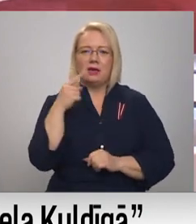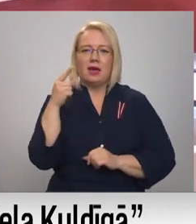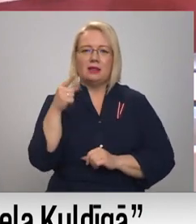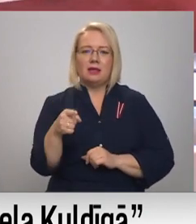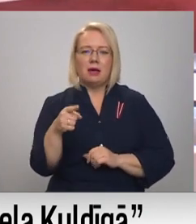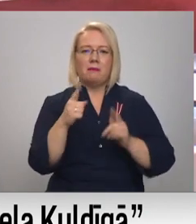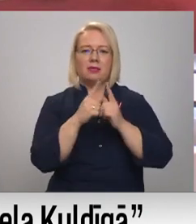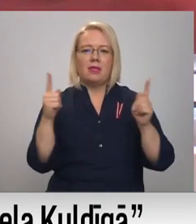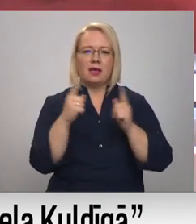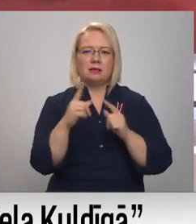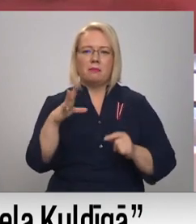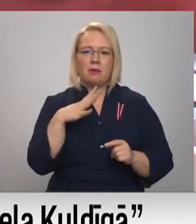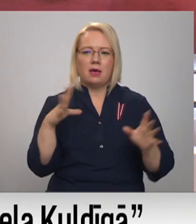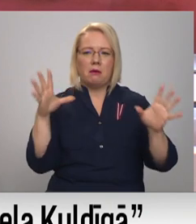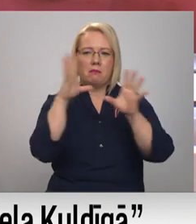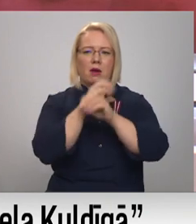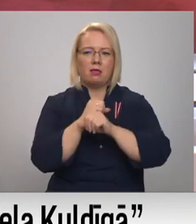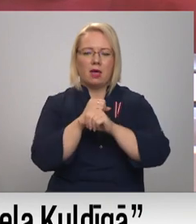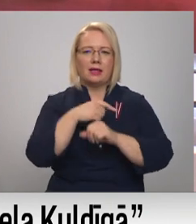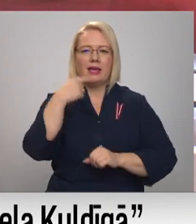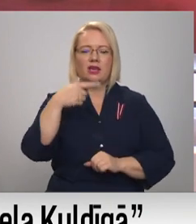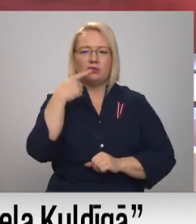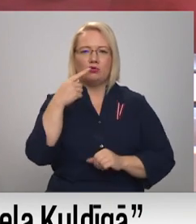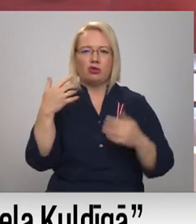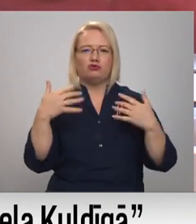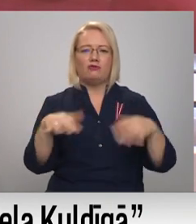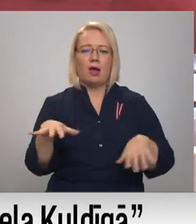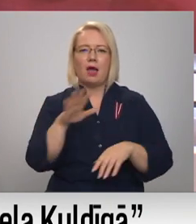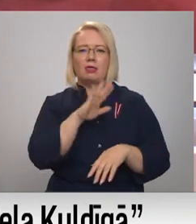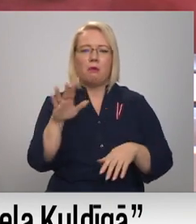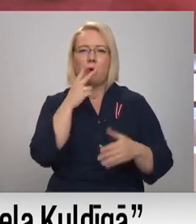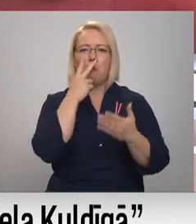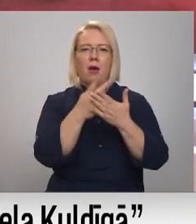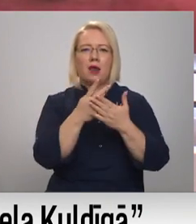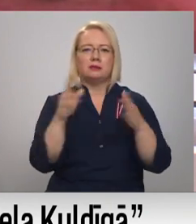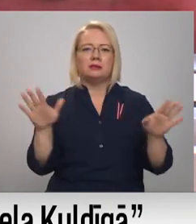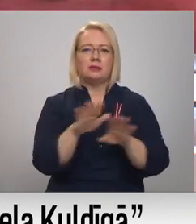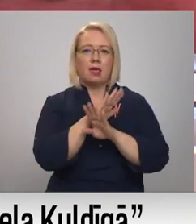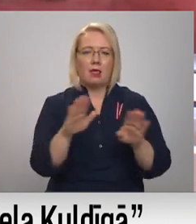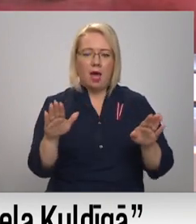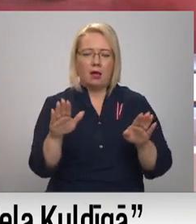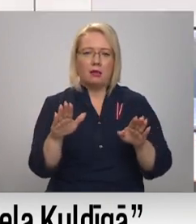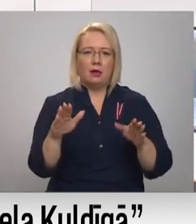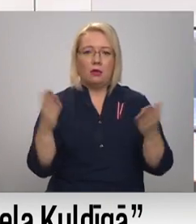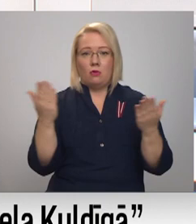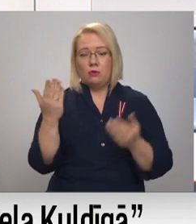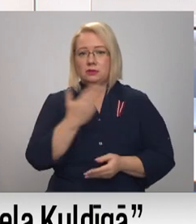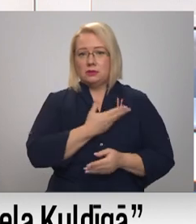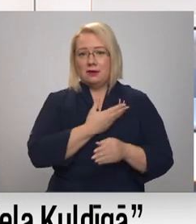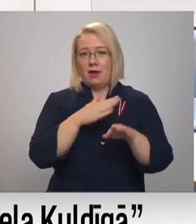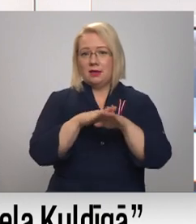arī tekstiem man bija pa nakti bišķi tā izruna, jo es nebiju paredzējis, ka es viņu dziedāšu. Nu, ko tad dzīvā